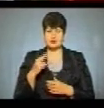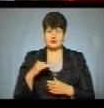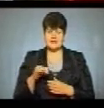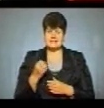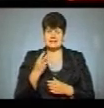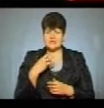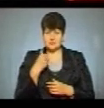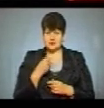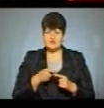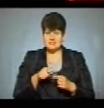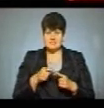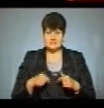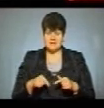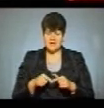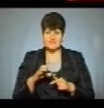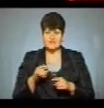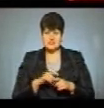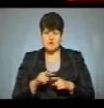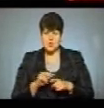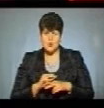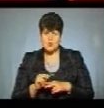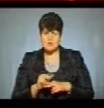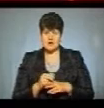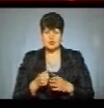цій сфері пройшов шлях від слюсара до керівника.